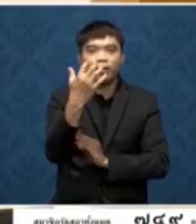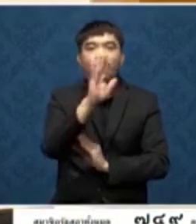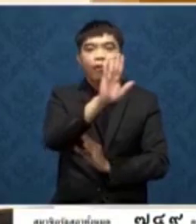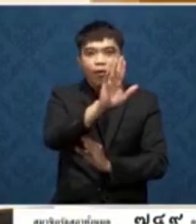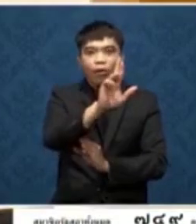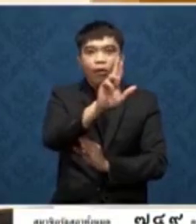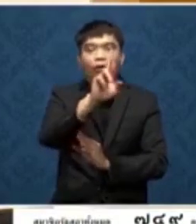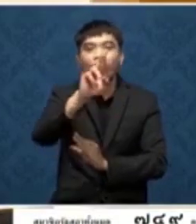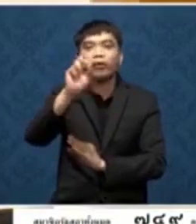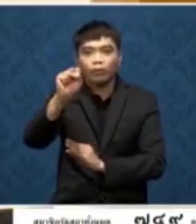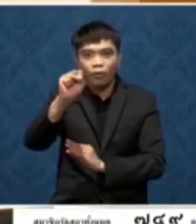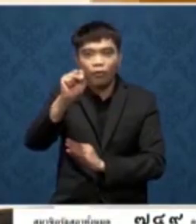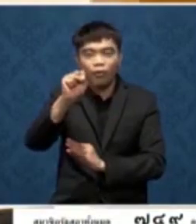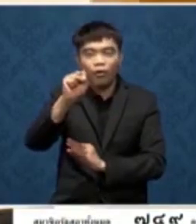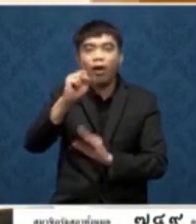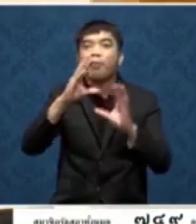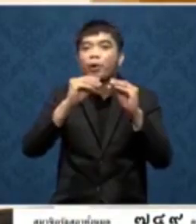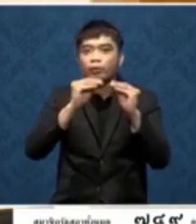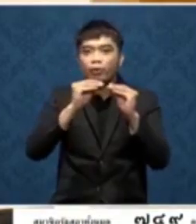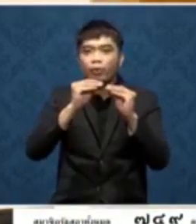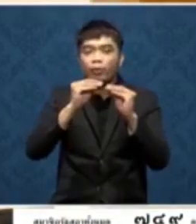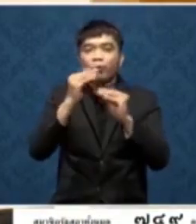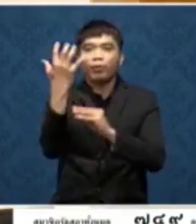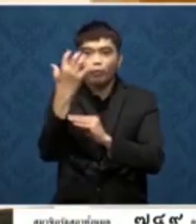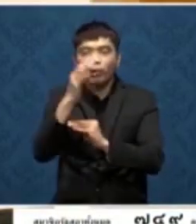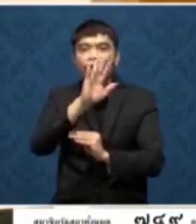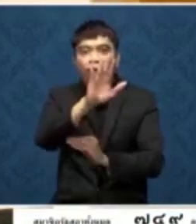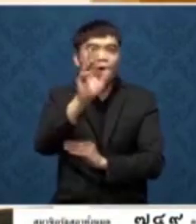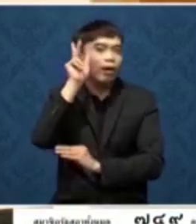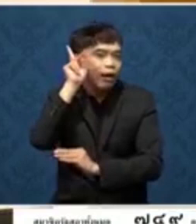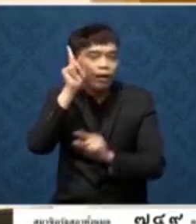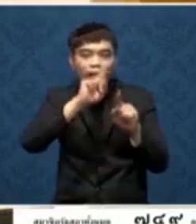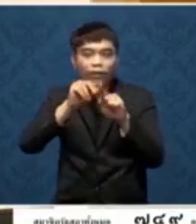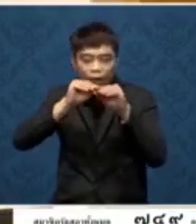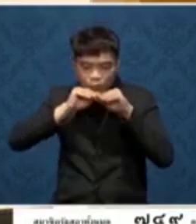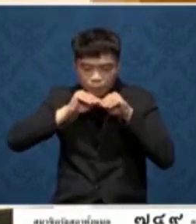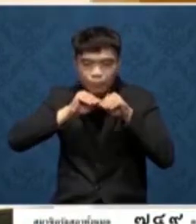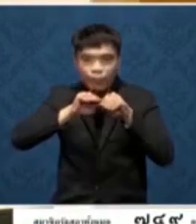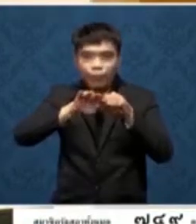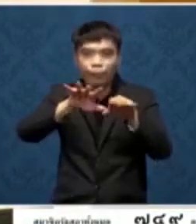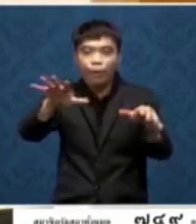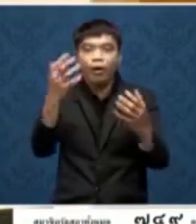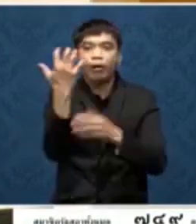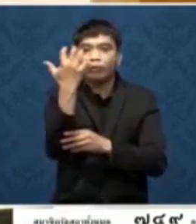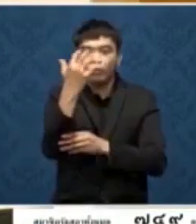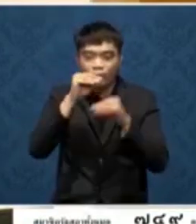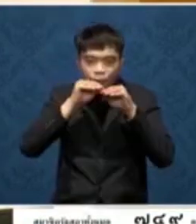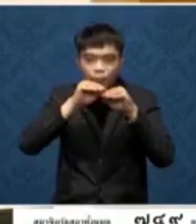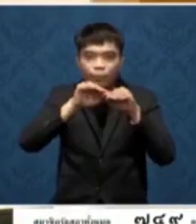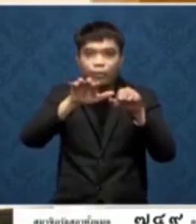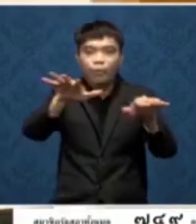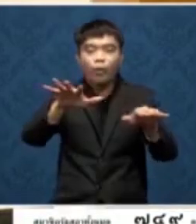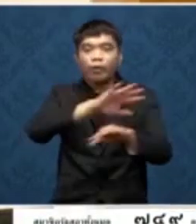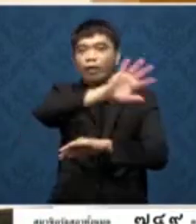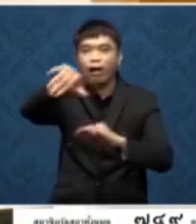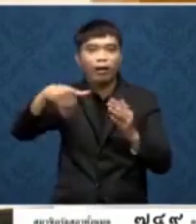าในฐานะสื่อของฝ่ายนิติบัญญัติดำเนินการถ่ายทอดการประชุมร่วมกัน